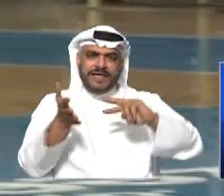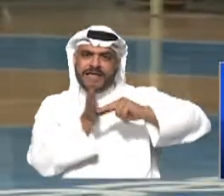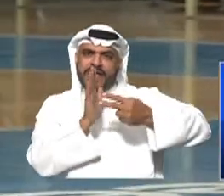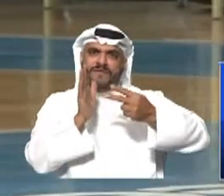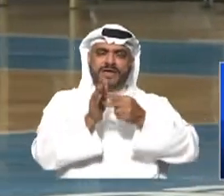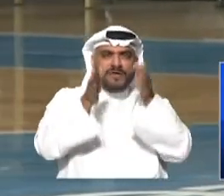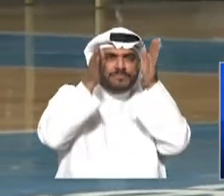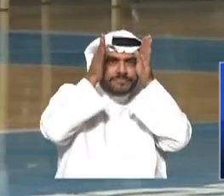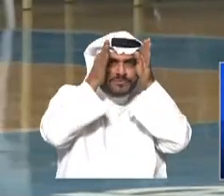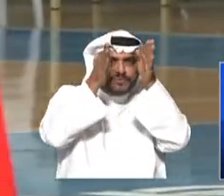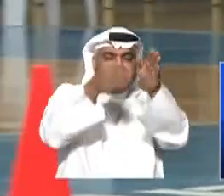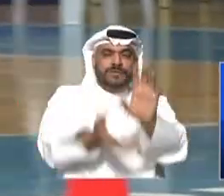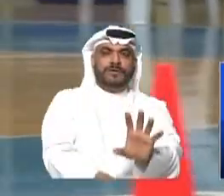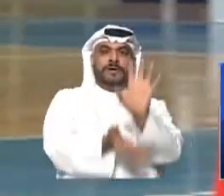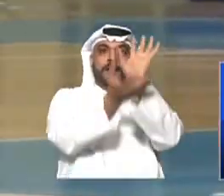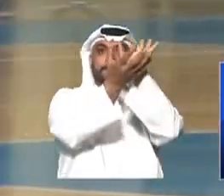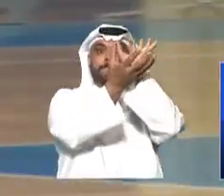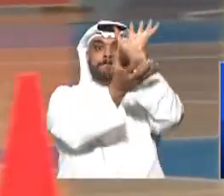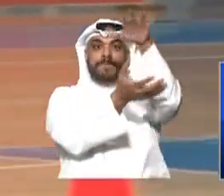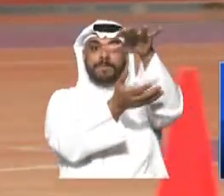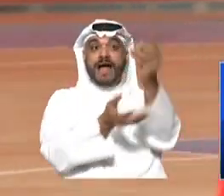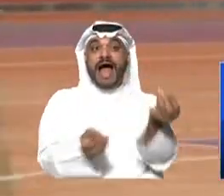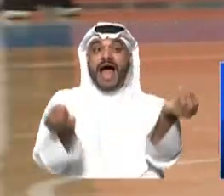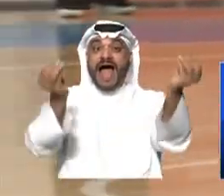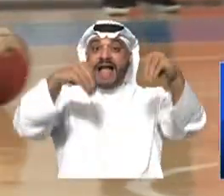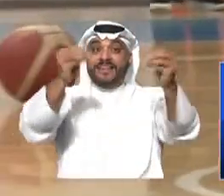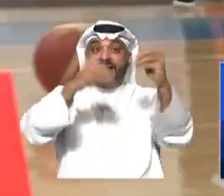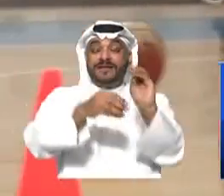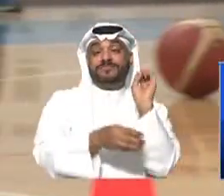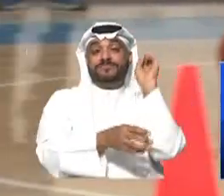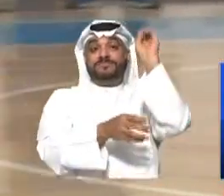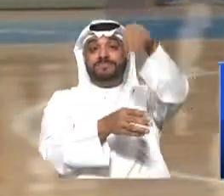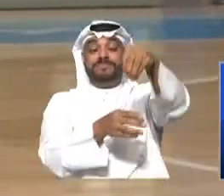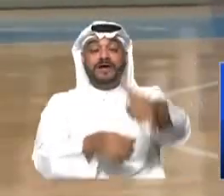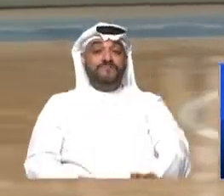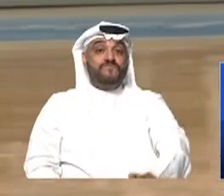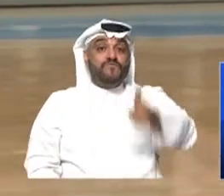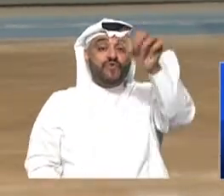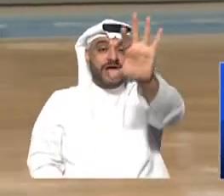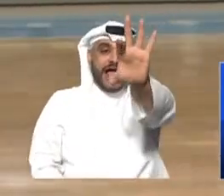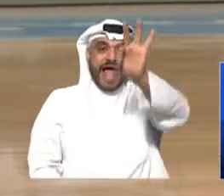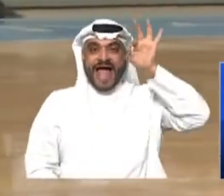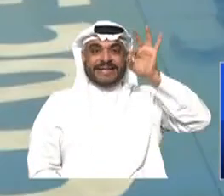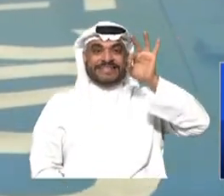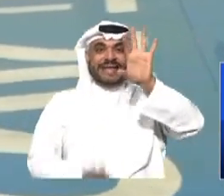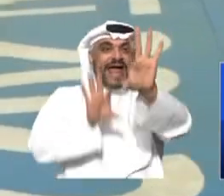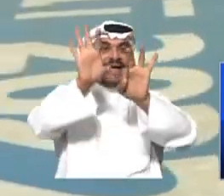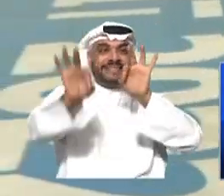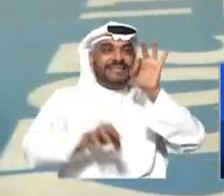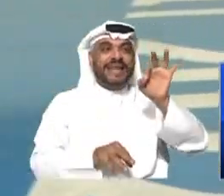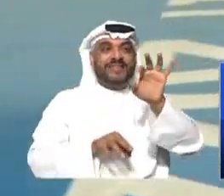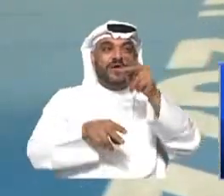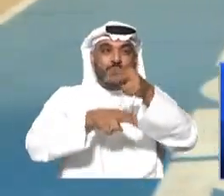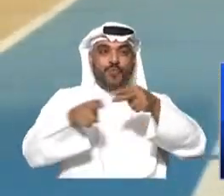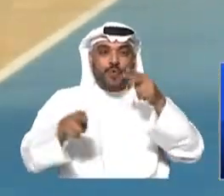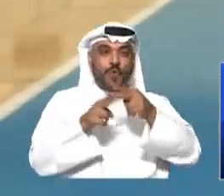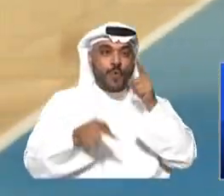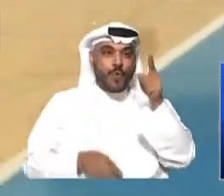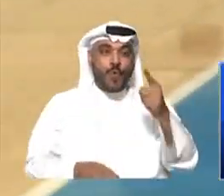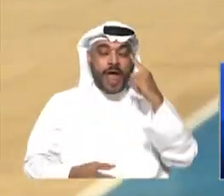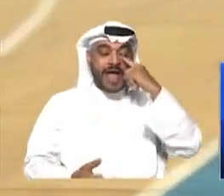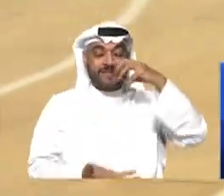فمن يستحوذ على النقاط الاعلى يتم اختياره لتمثيل منتخب الكويت لذوي الاحتياجات